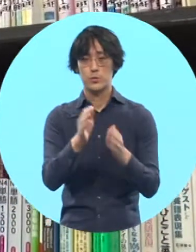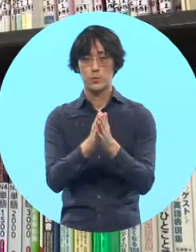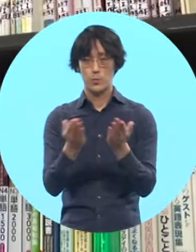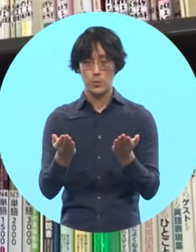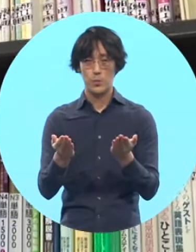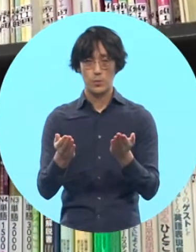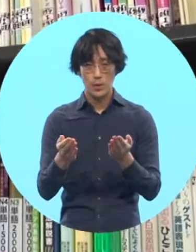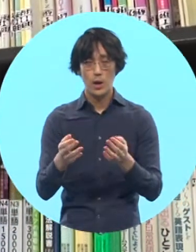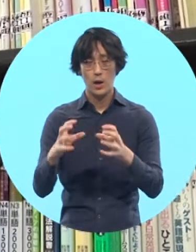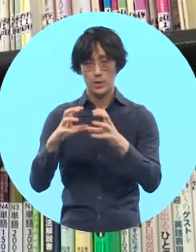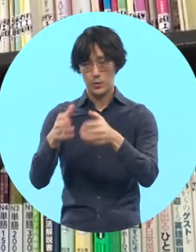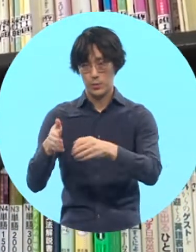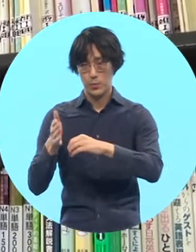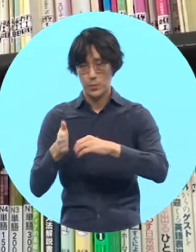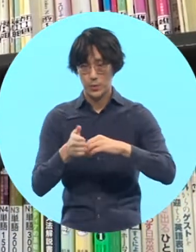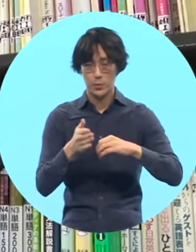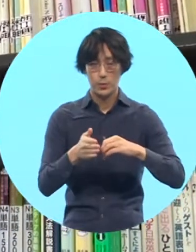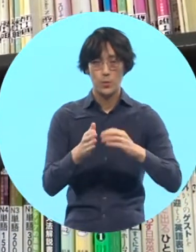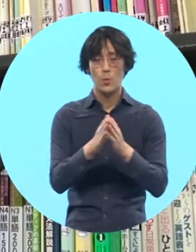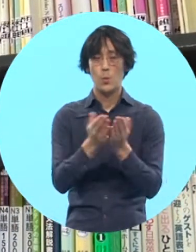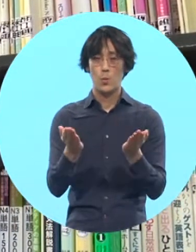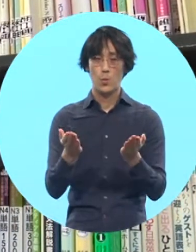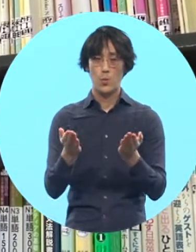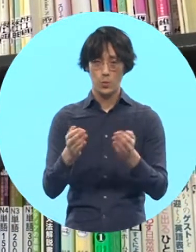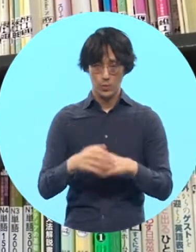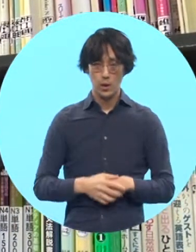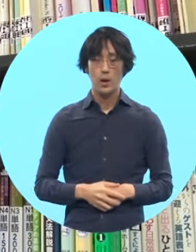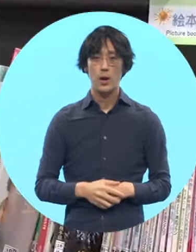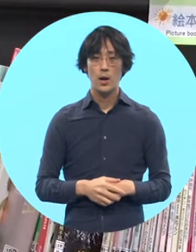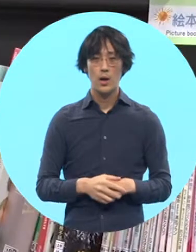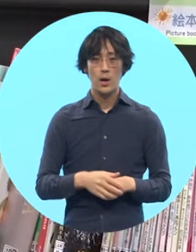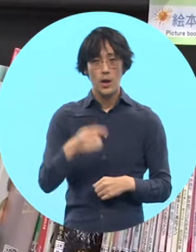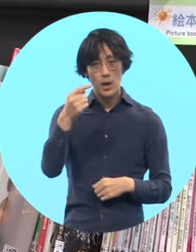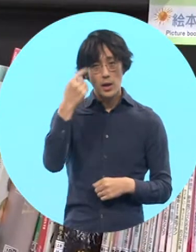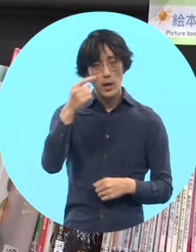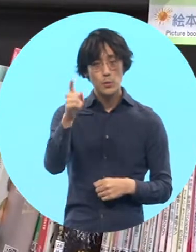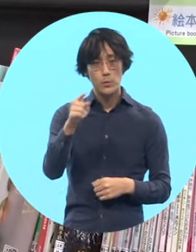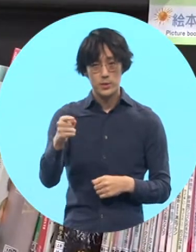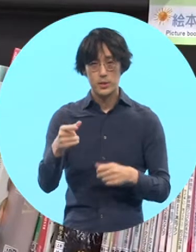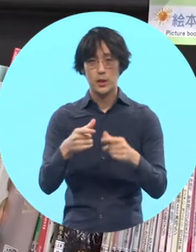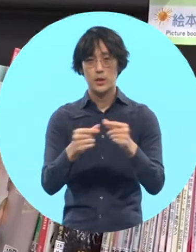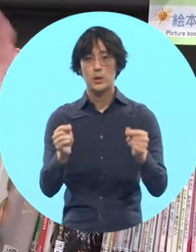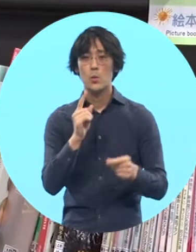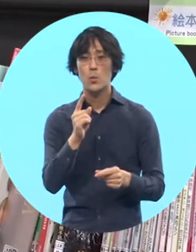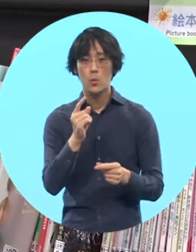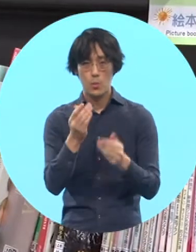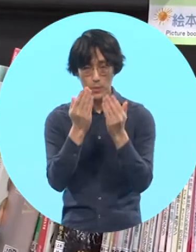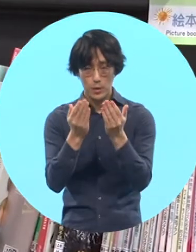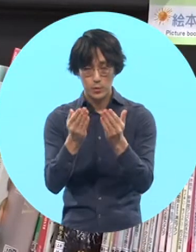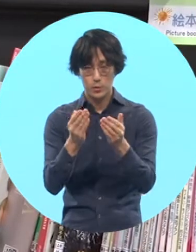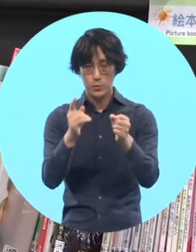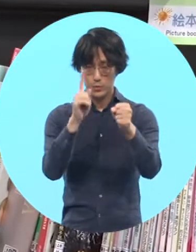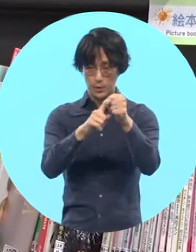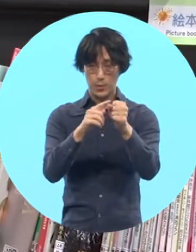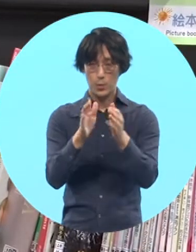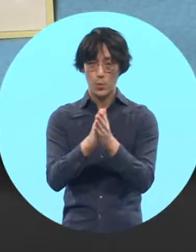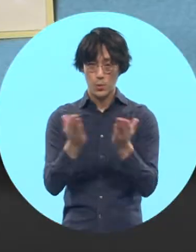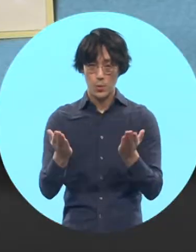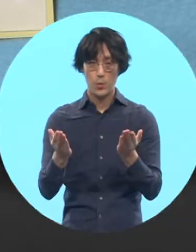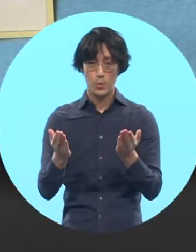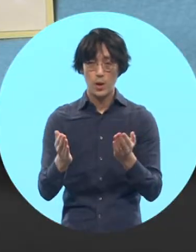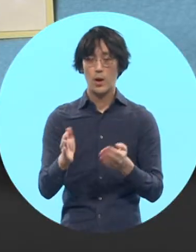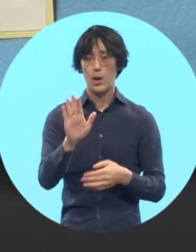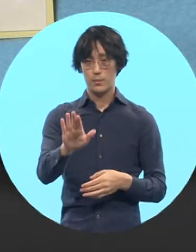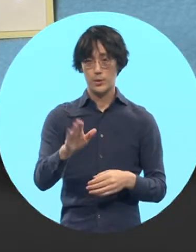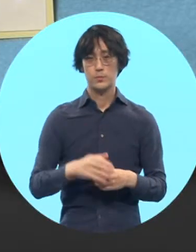いろいろな料理のレシピブックですとか、あとまあ外国の方が日本語を学ぶときに使用するテキストなどが置いてあります。借